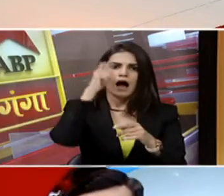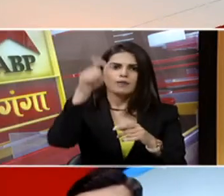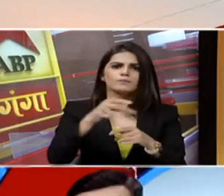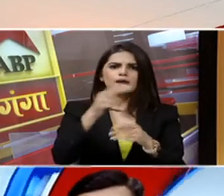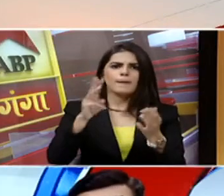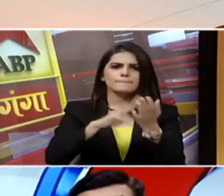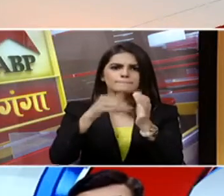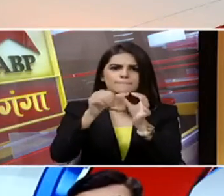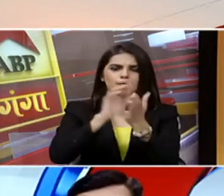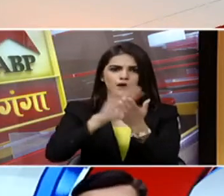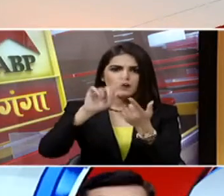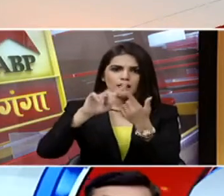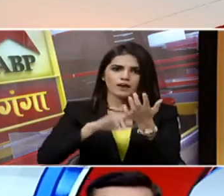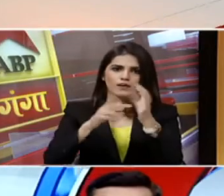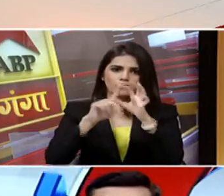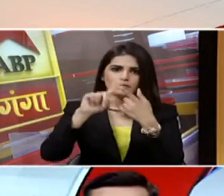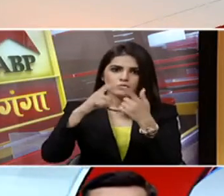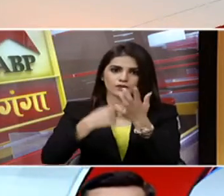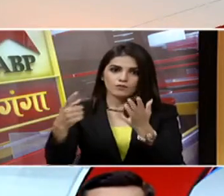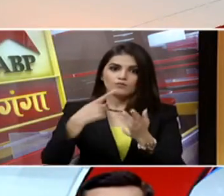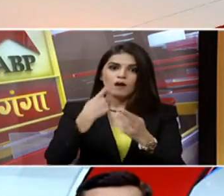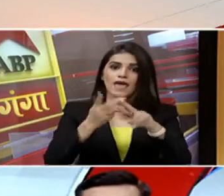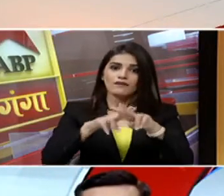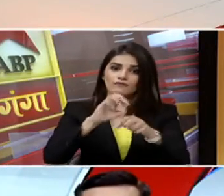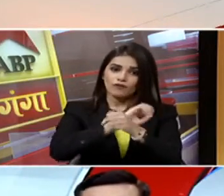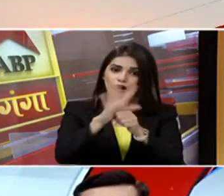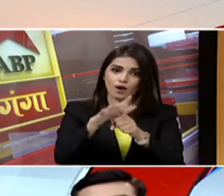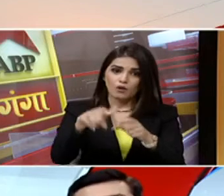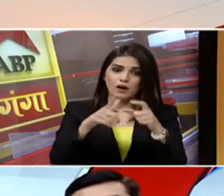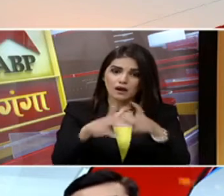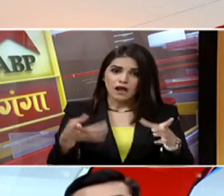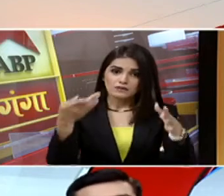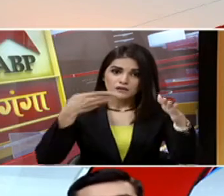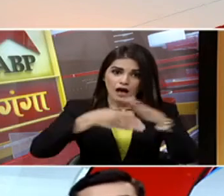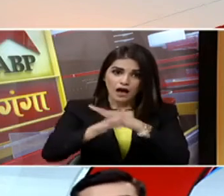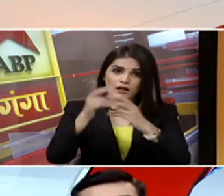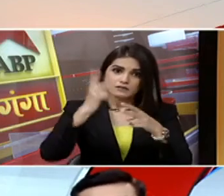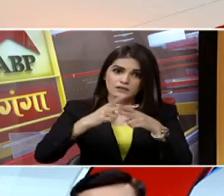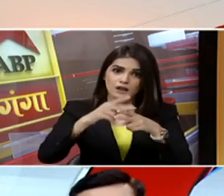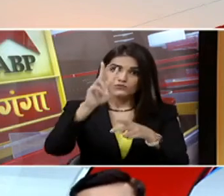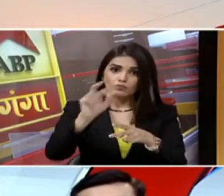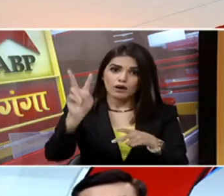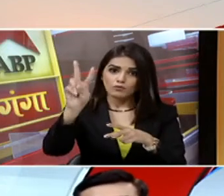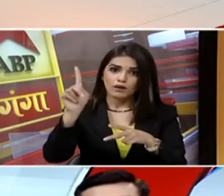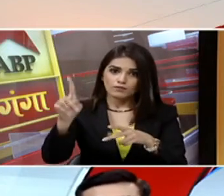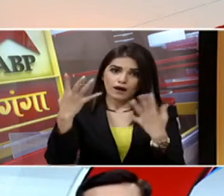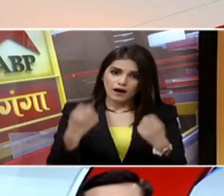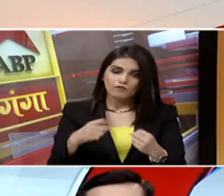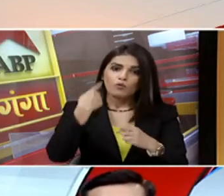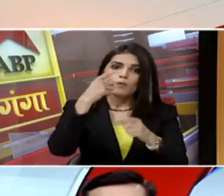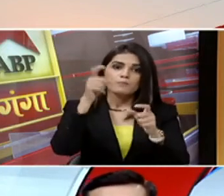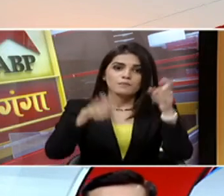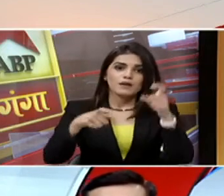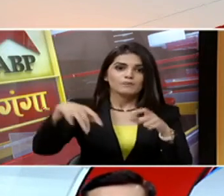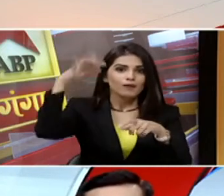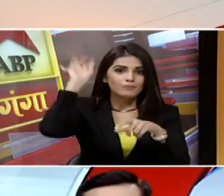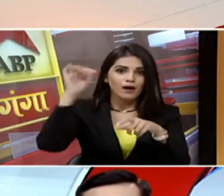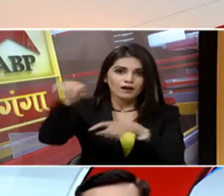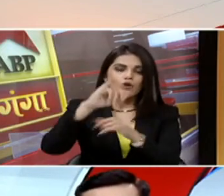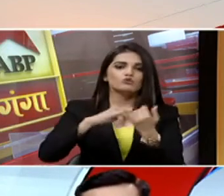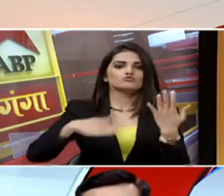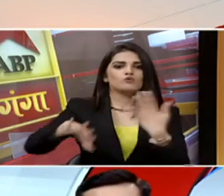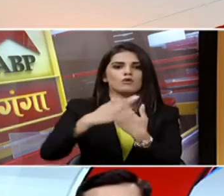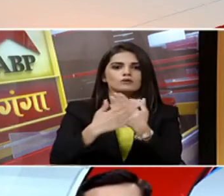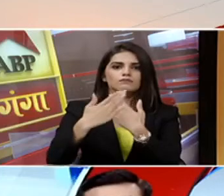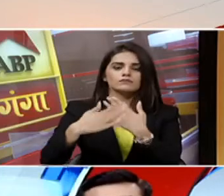कि अगर को रोना का खसरा उस वक्त भी बना रहता है तो अखाड़ों के संत सोशल डिस्टेंसिंग